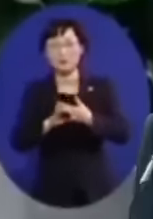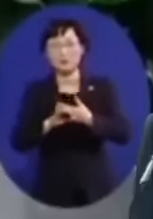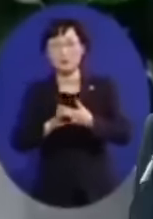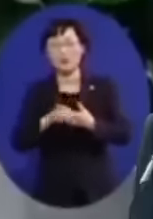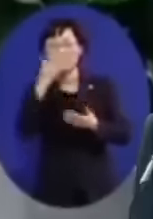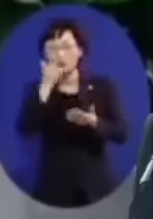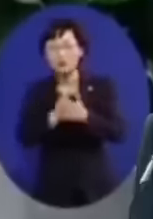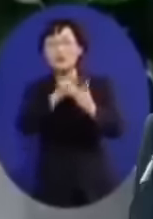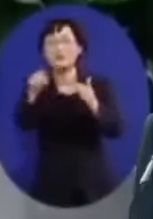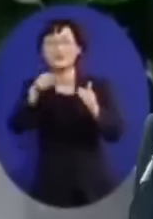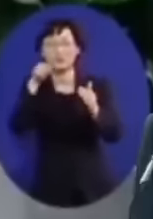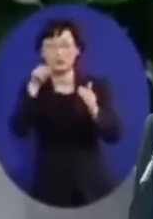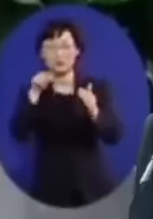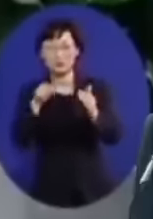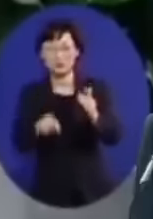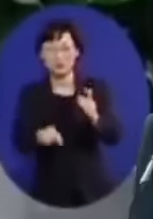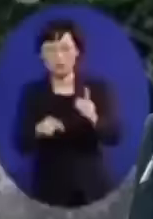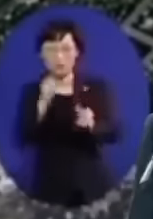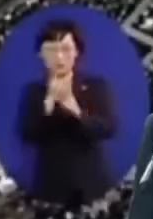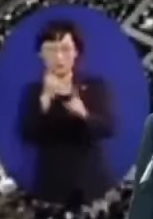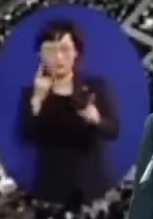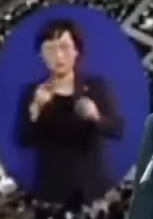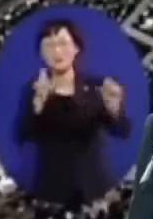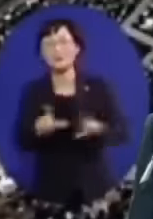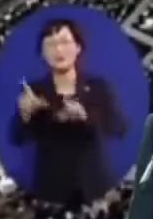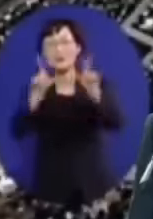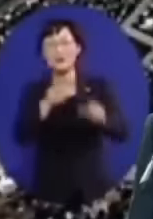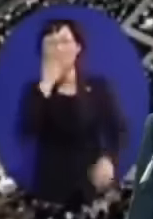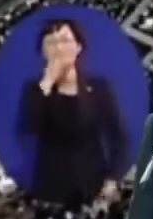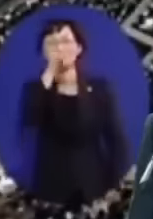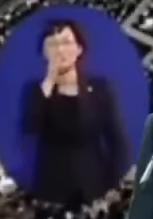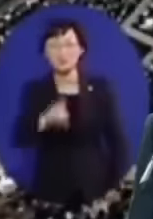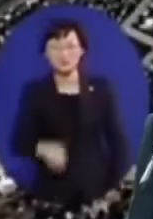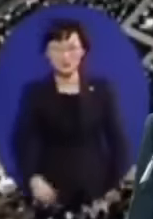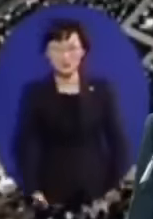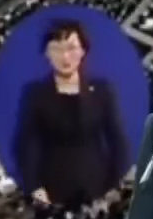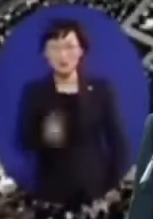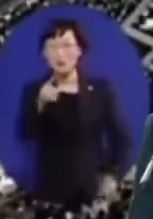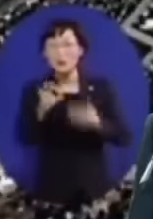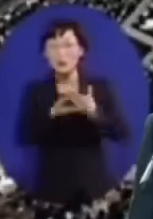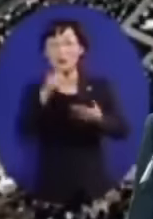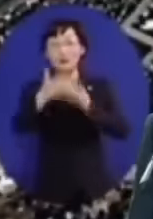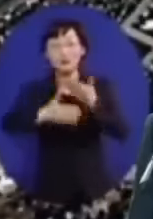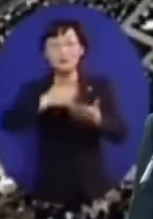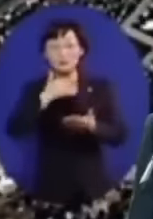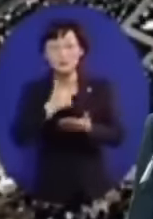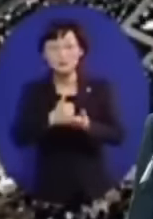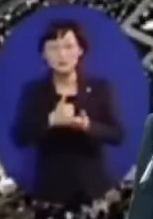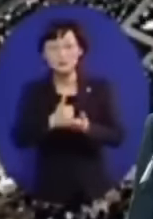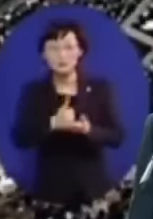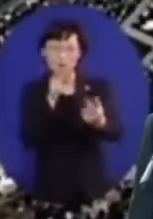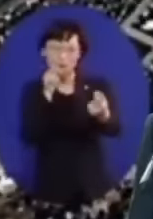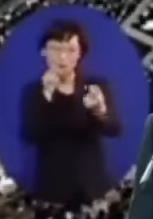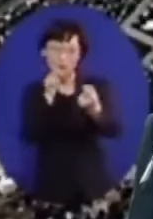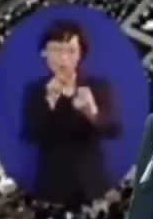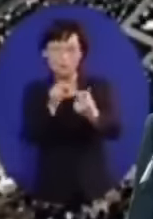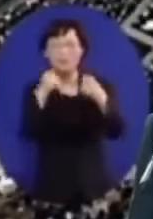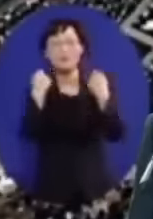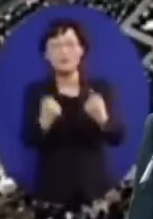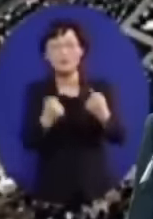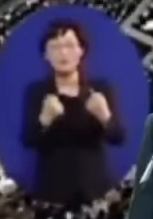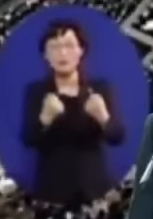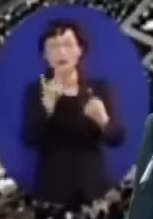죄에서 승리하는 삶을 살 수 있는 것입니다. 그러면 하나님이 가차이 계실 수 있기